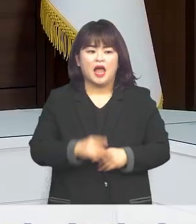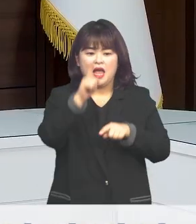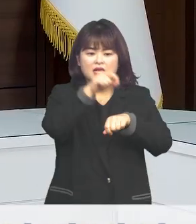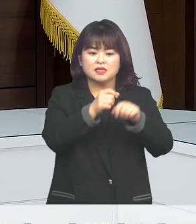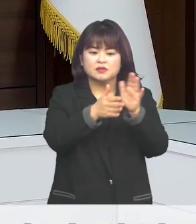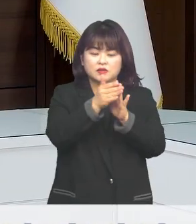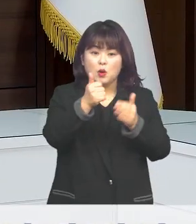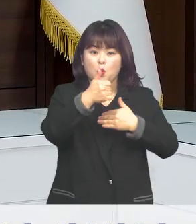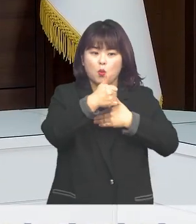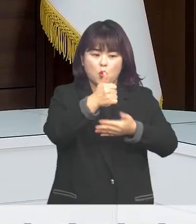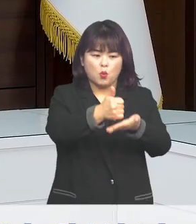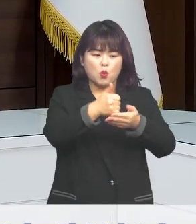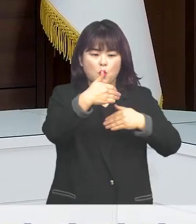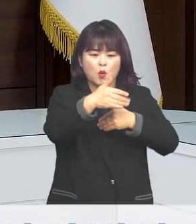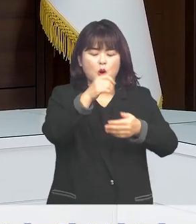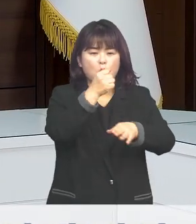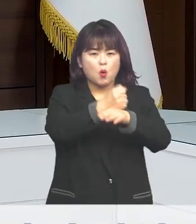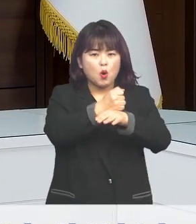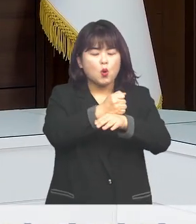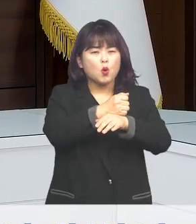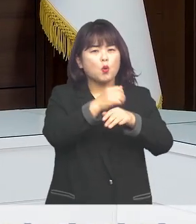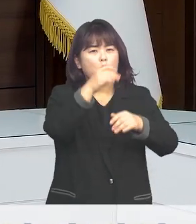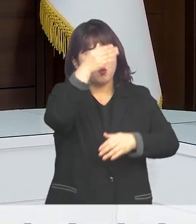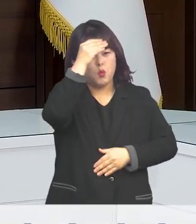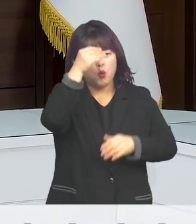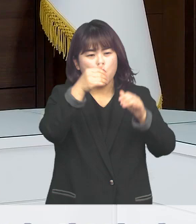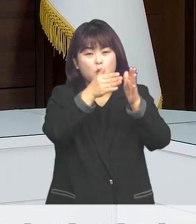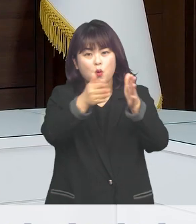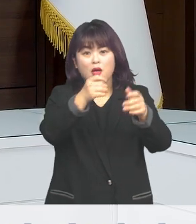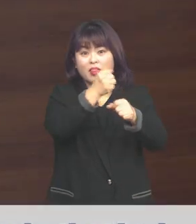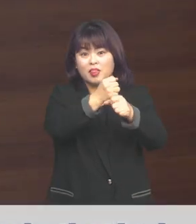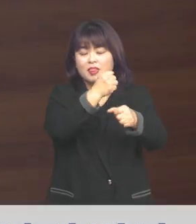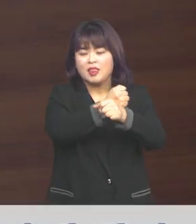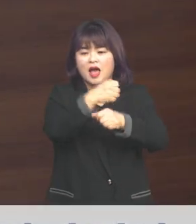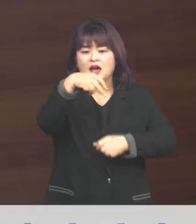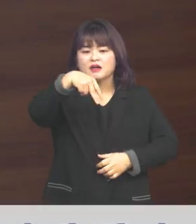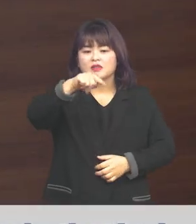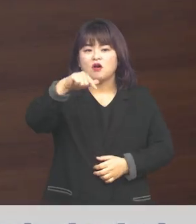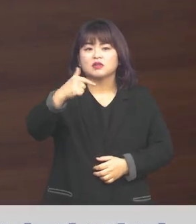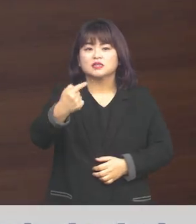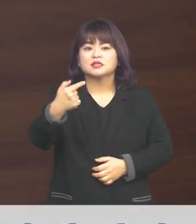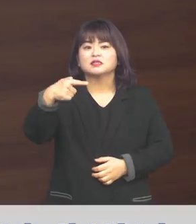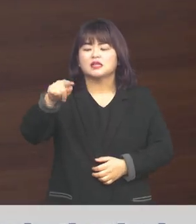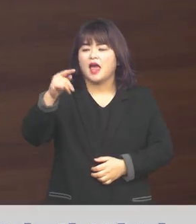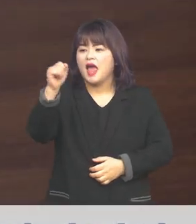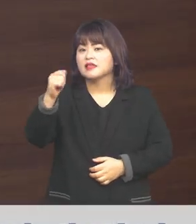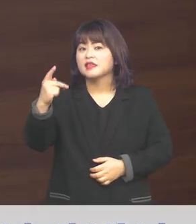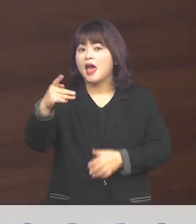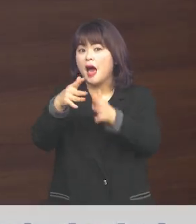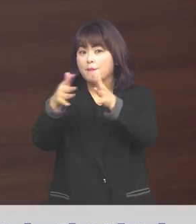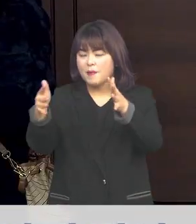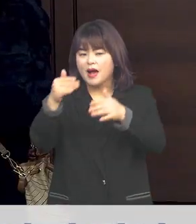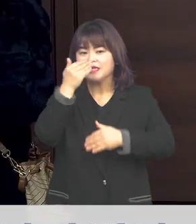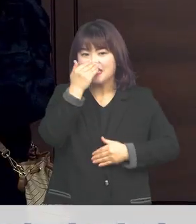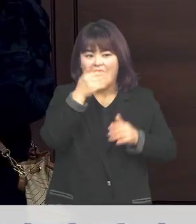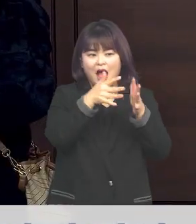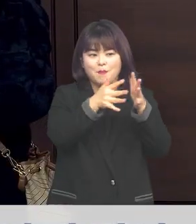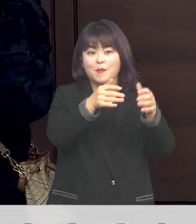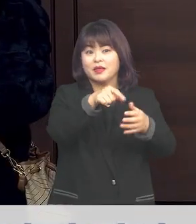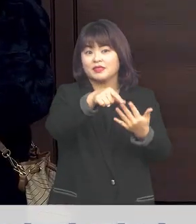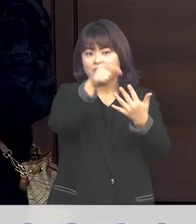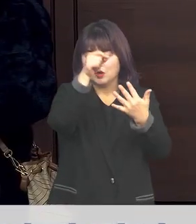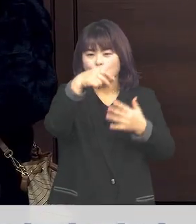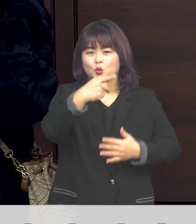이 시장은 접견실에서 경기도 모범상생관리단지로 선정된 서근의 마을 SK아파트와 경기도 착한